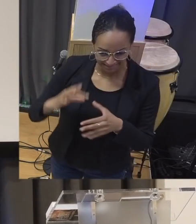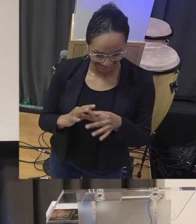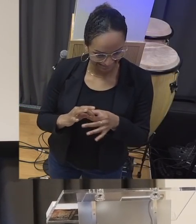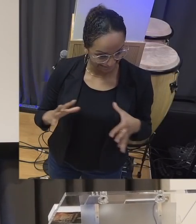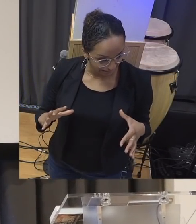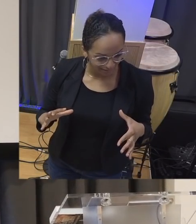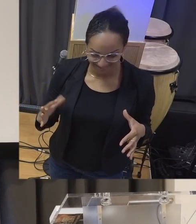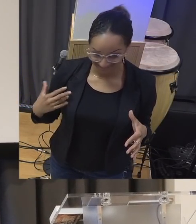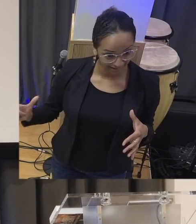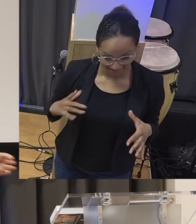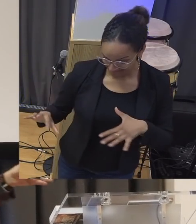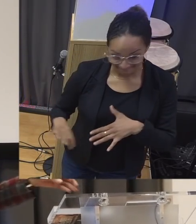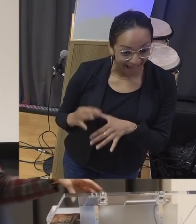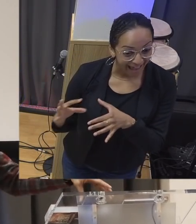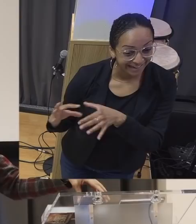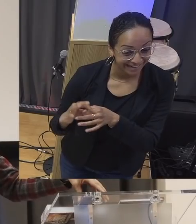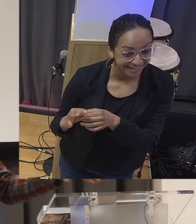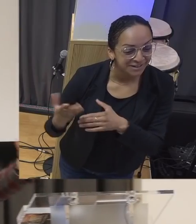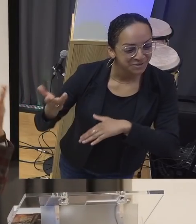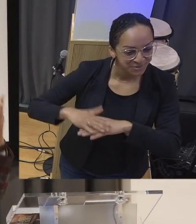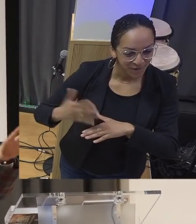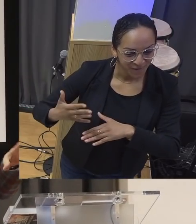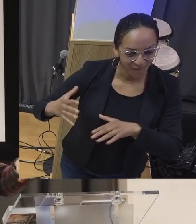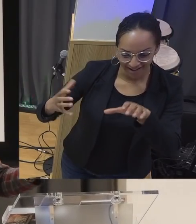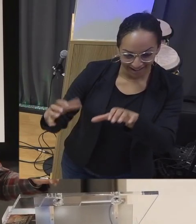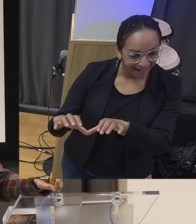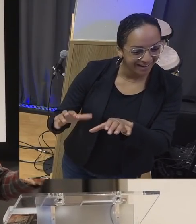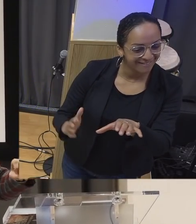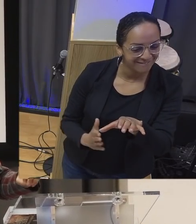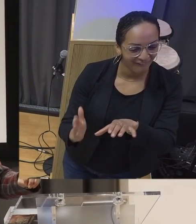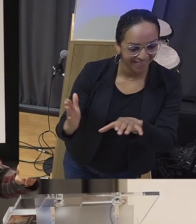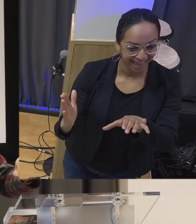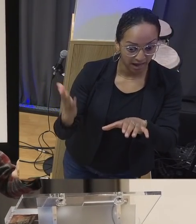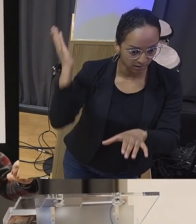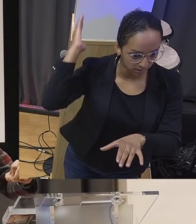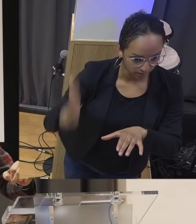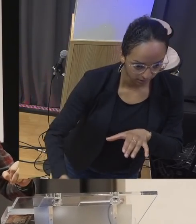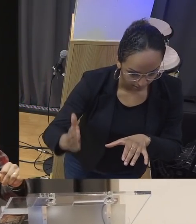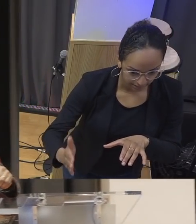les frontières. Je suis le propriétaire de 2 enfants,